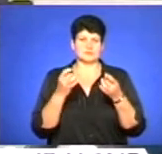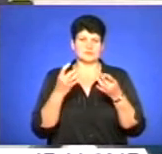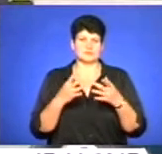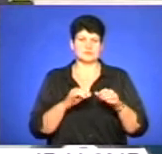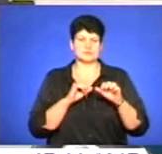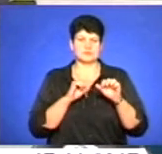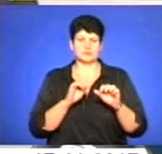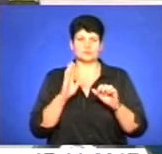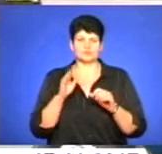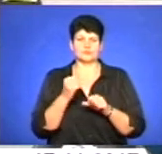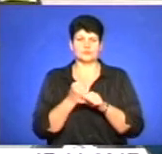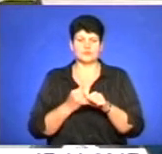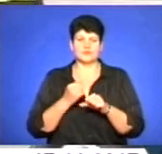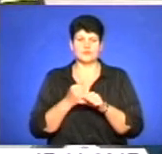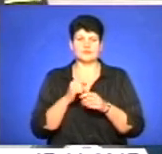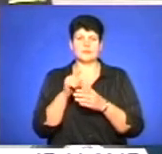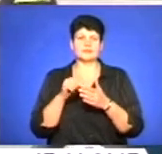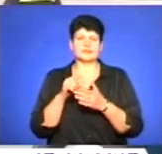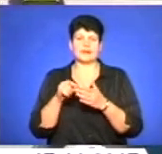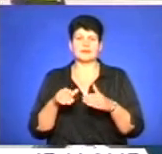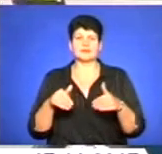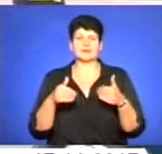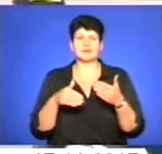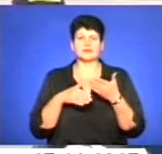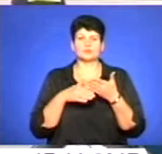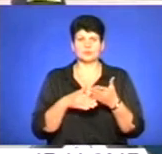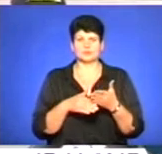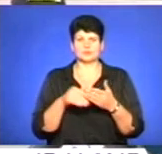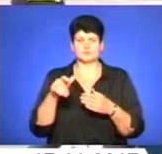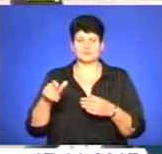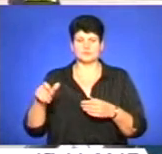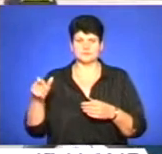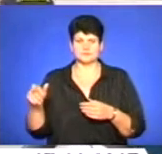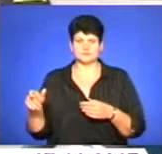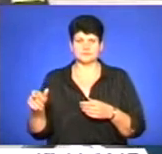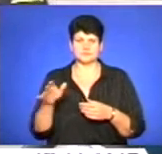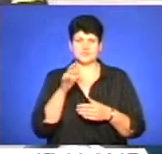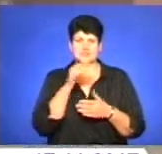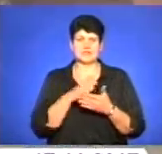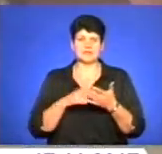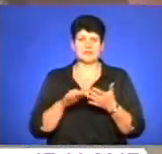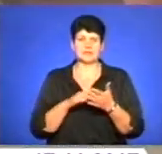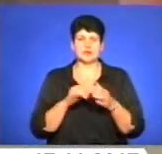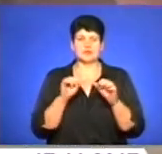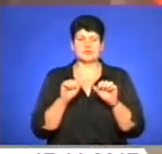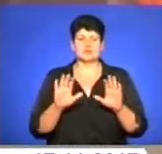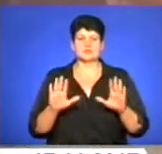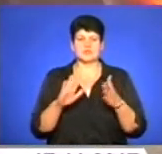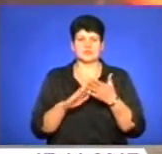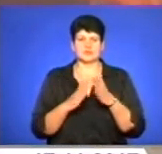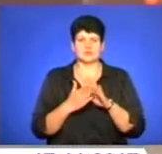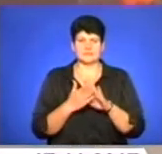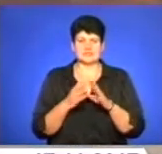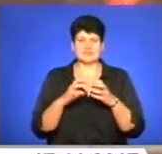цивільного захисту будуть відпрацьовані питання надання допомоги потерпілим під час ліквідації можливих надзвичайних ситуацій.